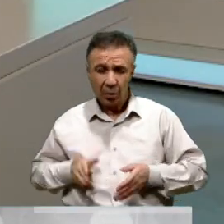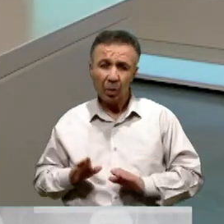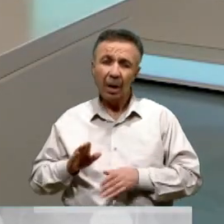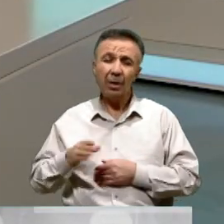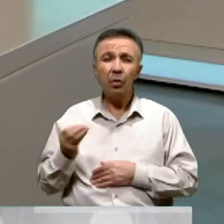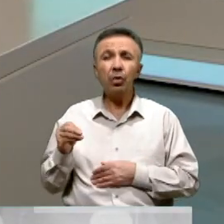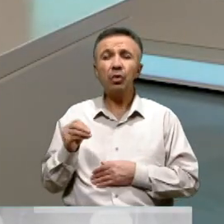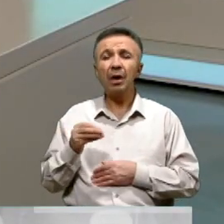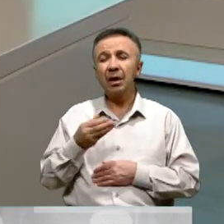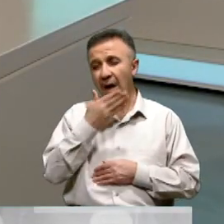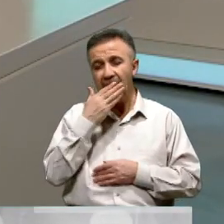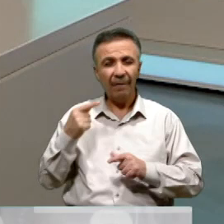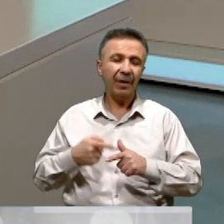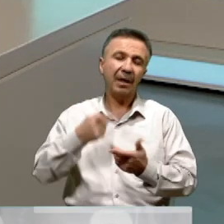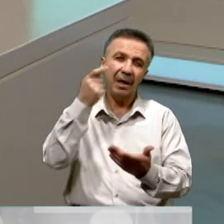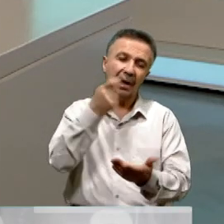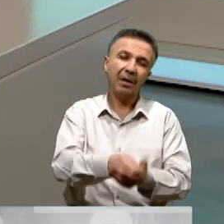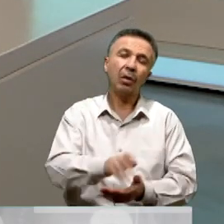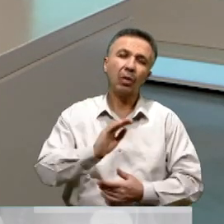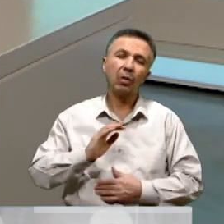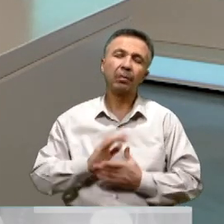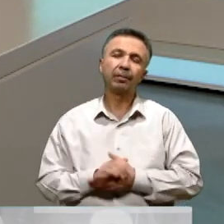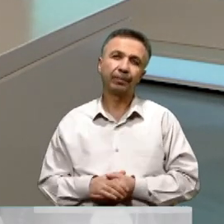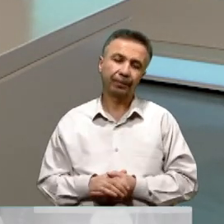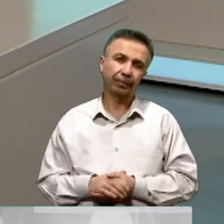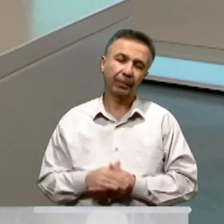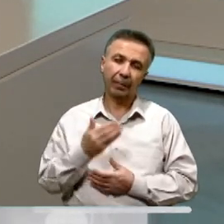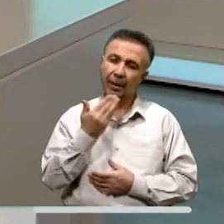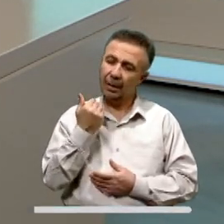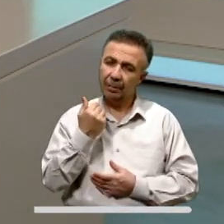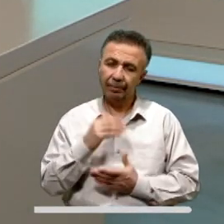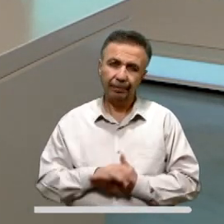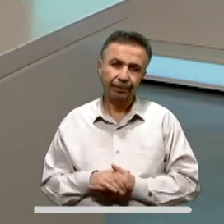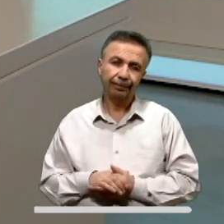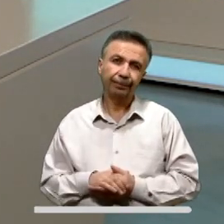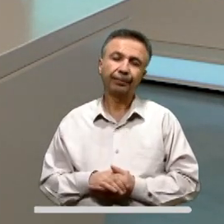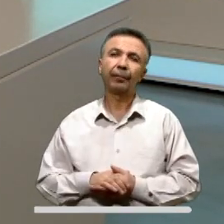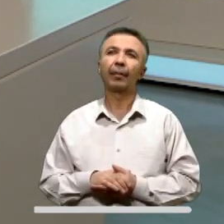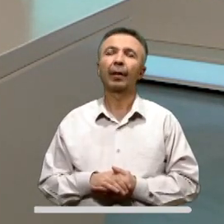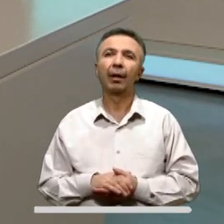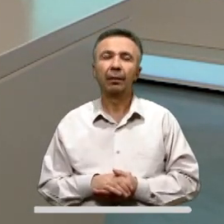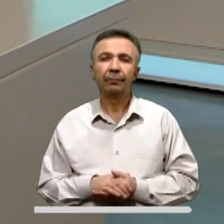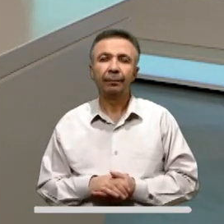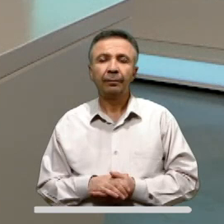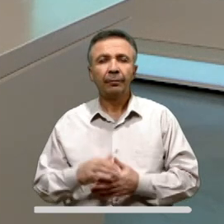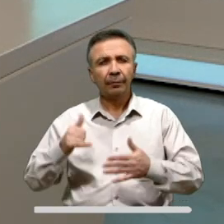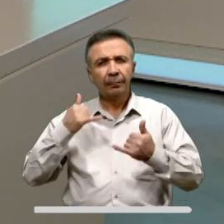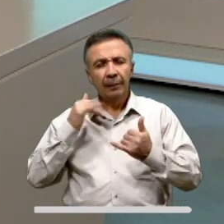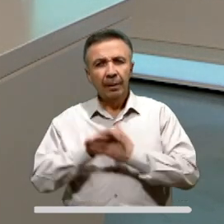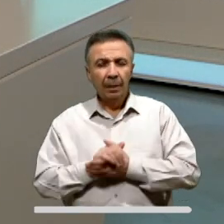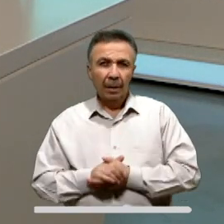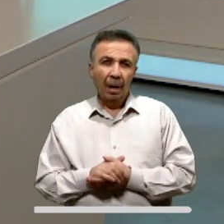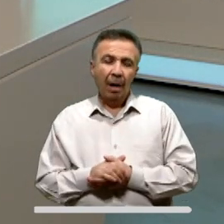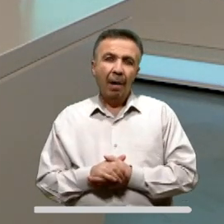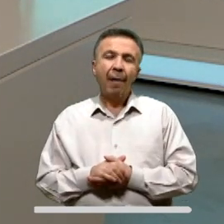Ona da gerekmez ya da düşen çocuk için de gerekmez. Peki. Teşekkür ederiz kıymetli hocam. Bir telefon bağlantımız daha